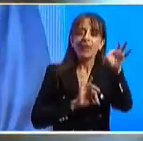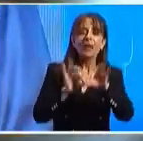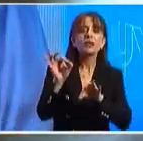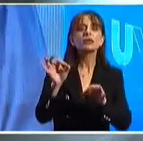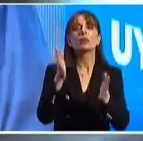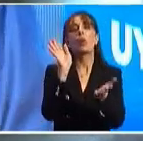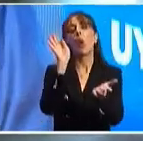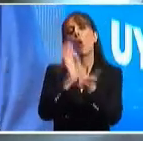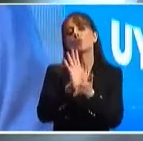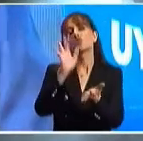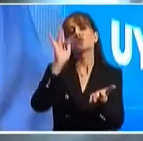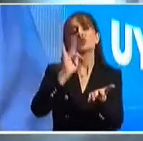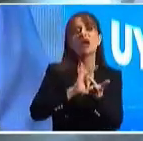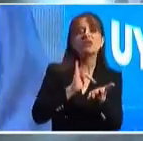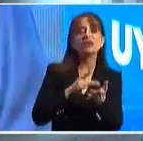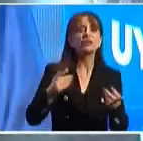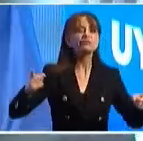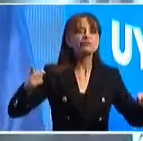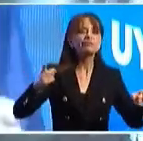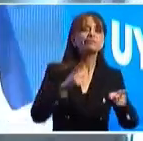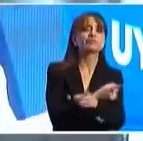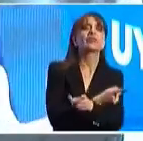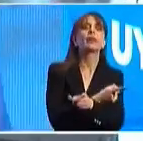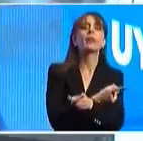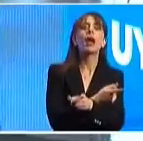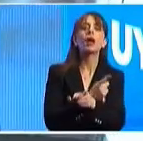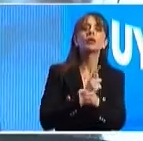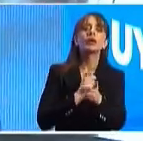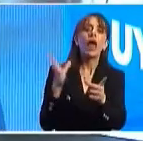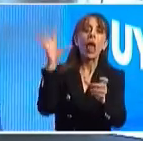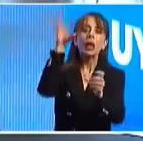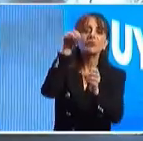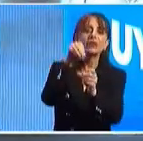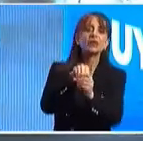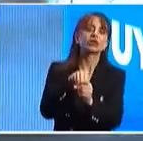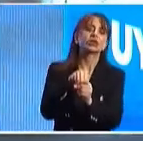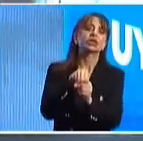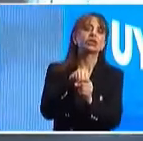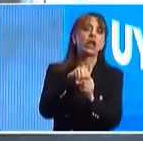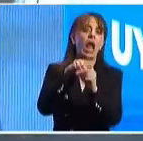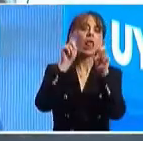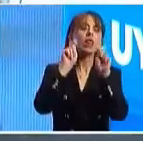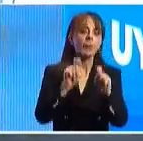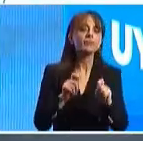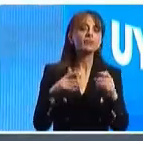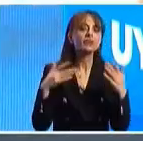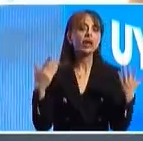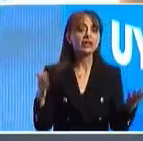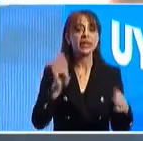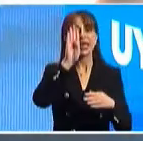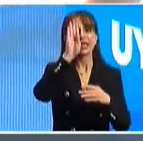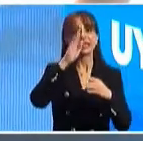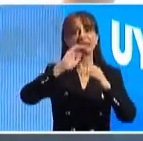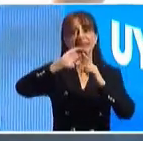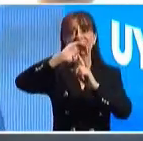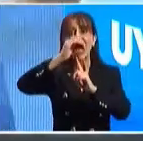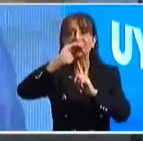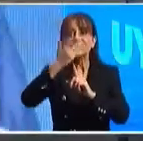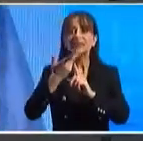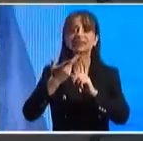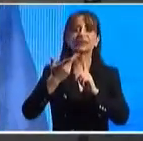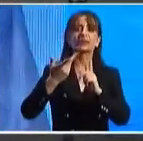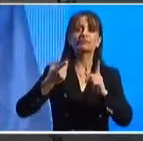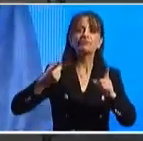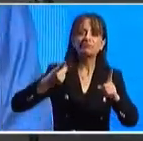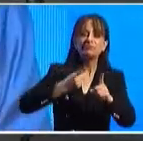ve bu manada geri bildirim uygulamalarını işler hale getireceğiz. Taksi sorunlarını da diğer sorunlar